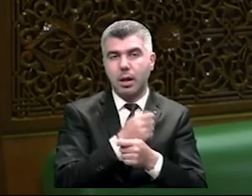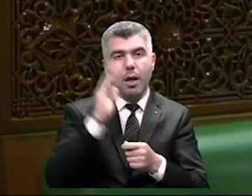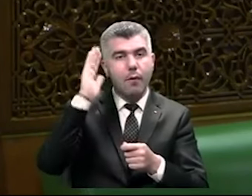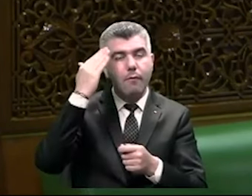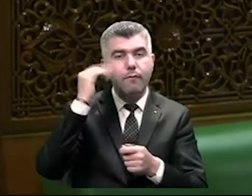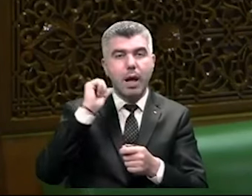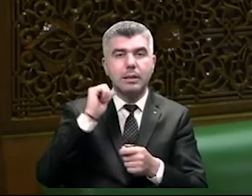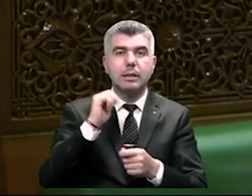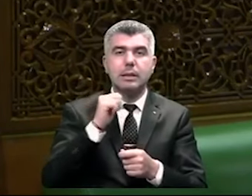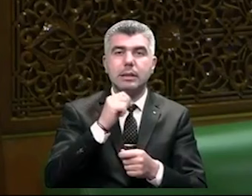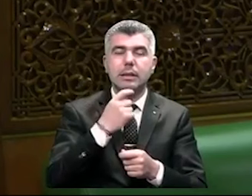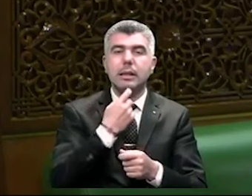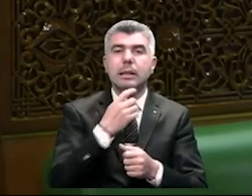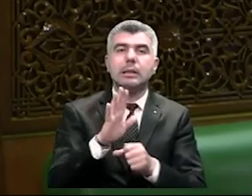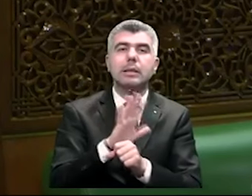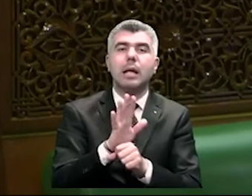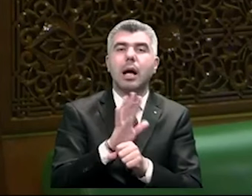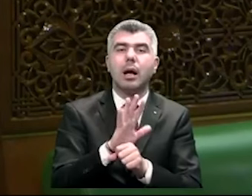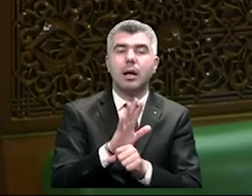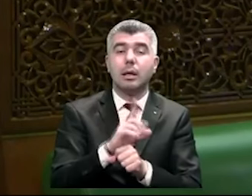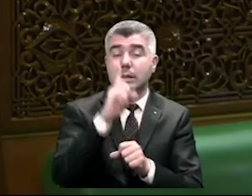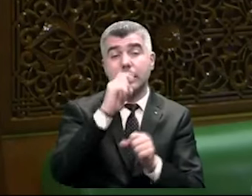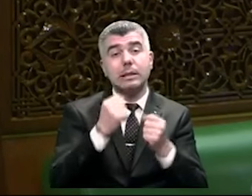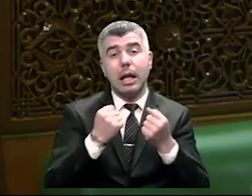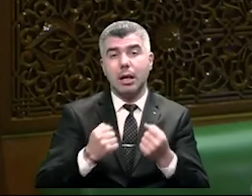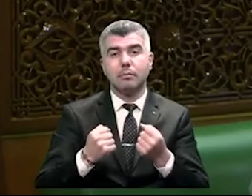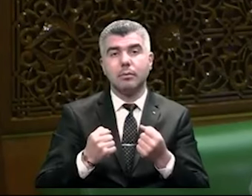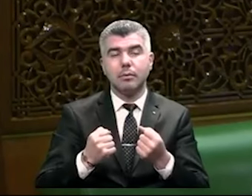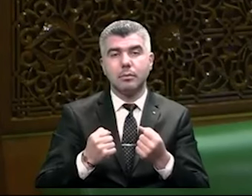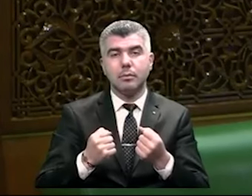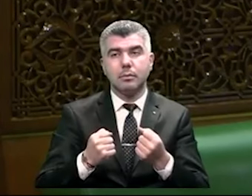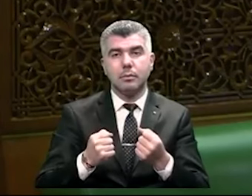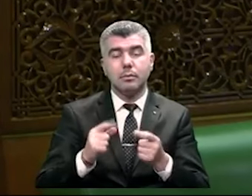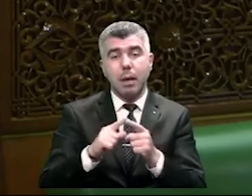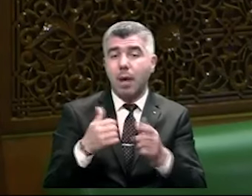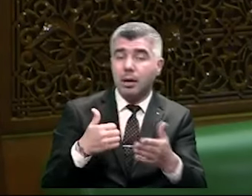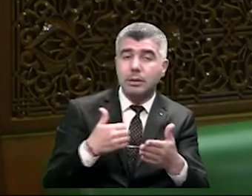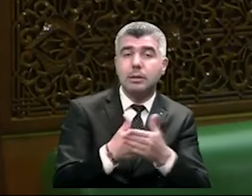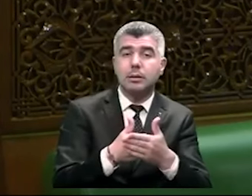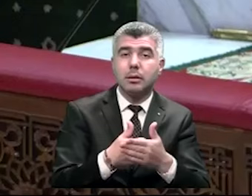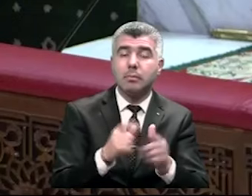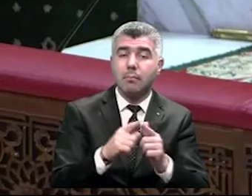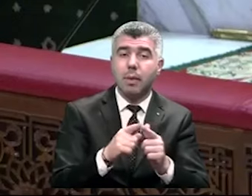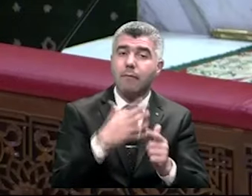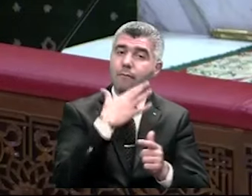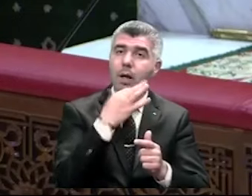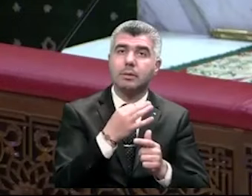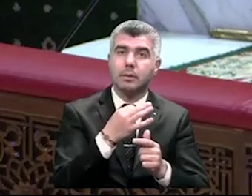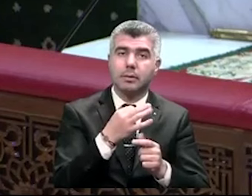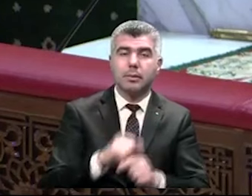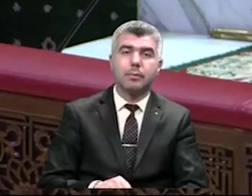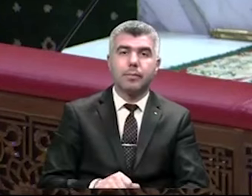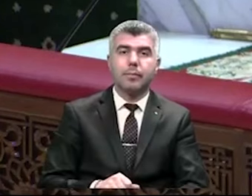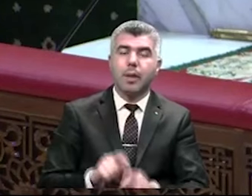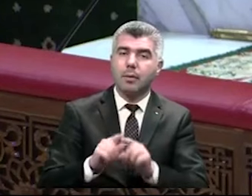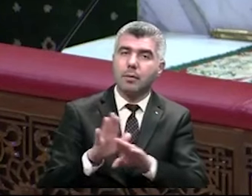تزه اللي هو جد جد خطير اللي ربما الان اللي مكيعرفوش يقدر يدير حادثه بسهوله لان هنا كنل